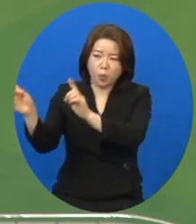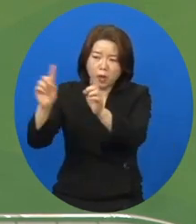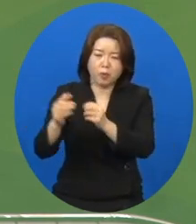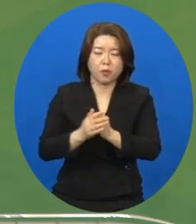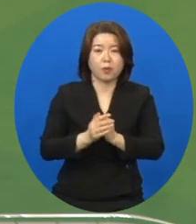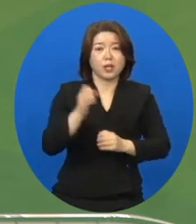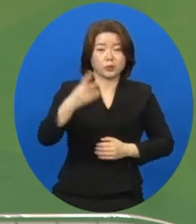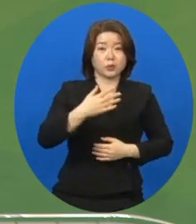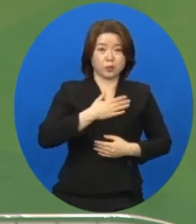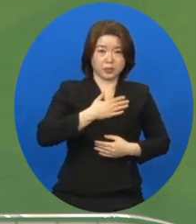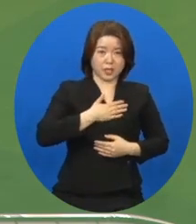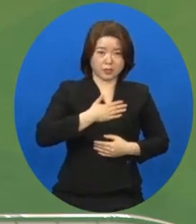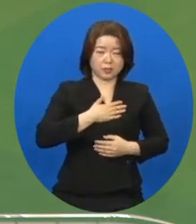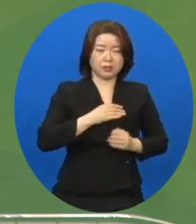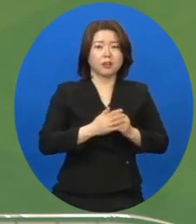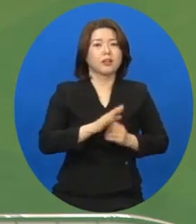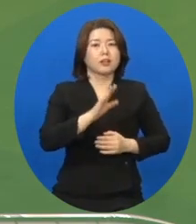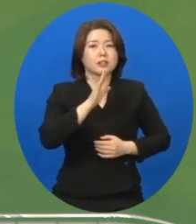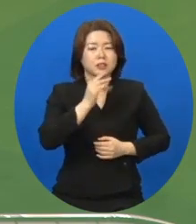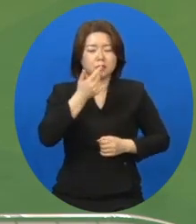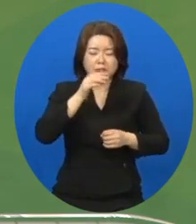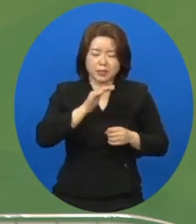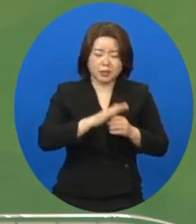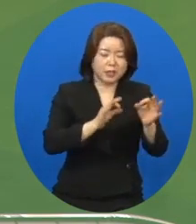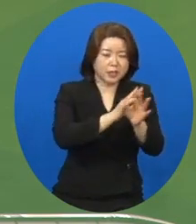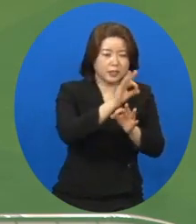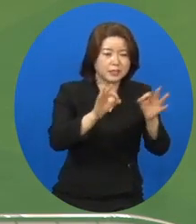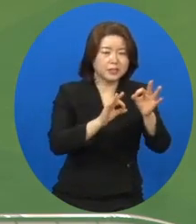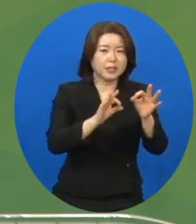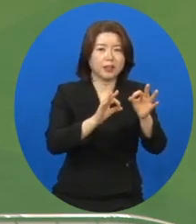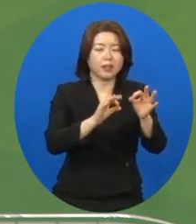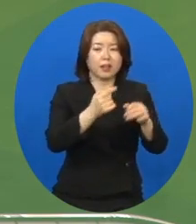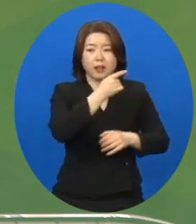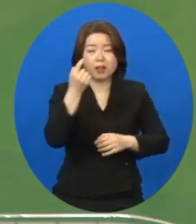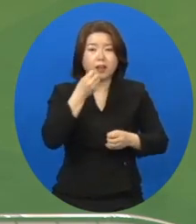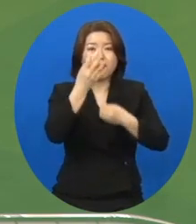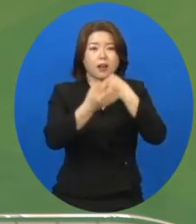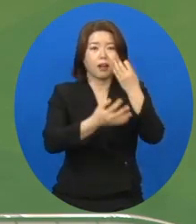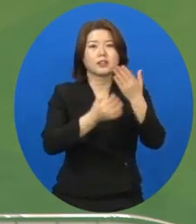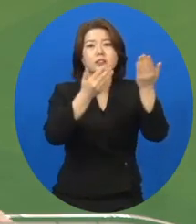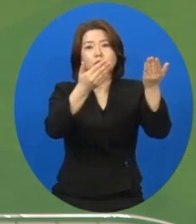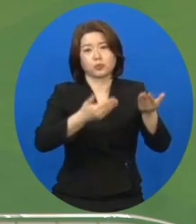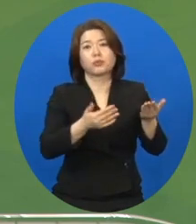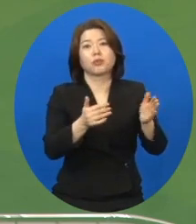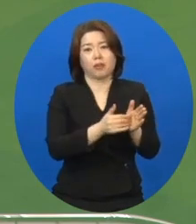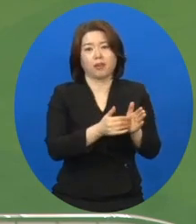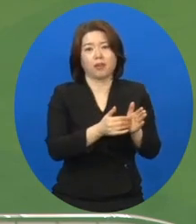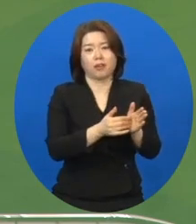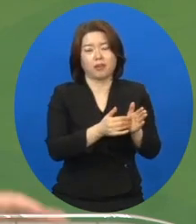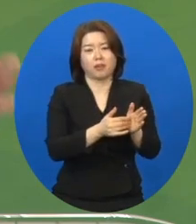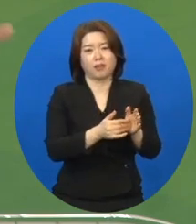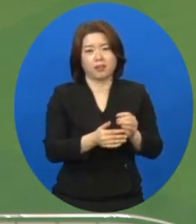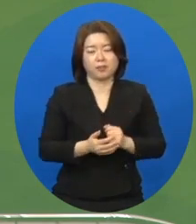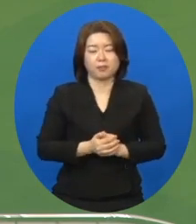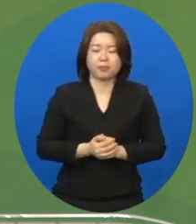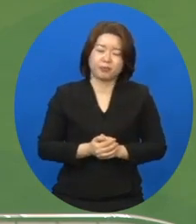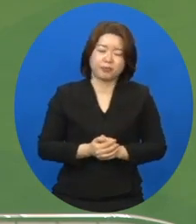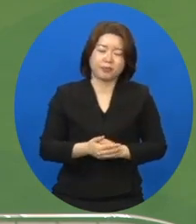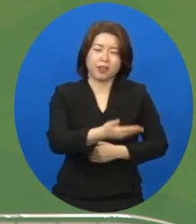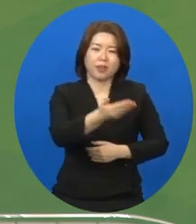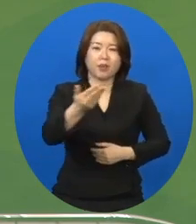나에게는 정말 기가 막힌 재정의 간증을 하나님이 주셨다고. 여러분